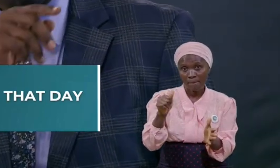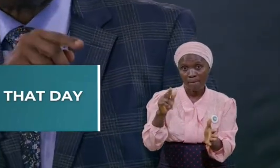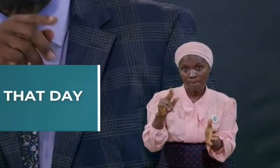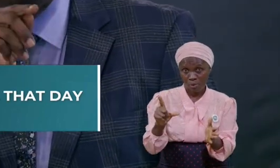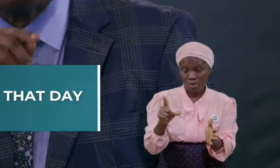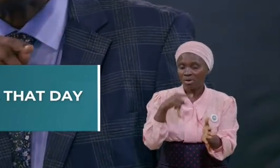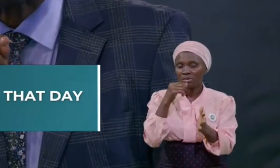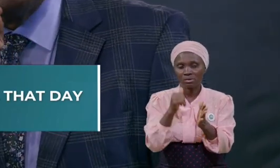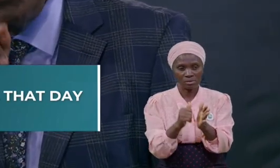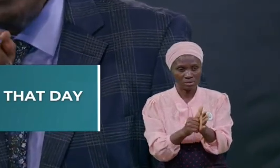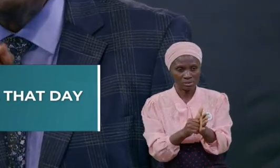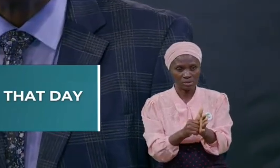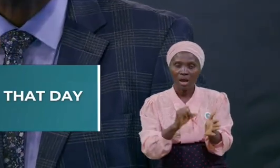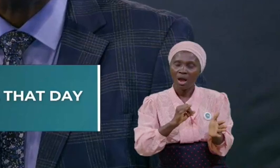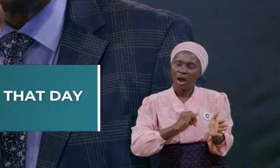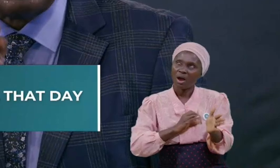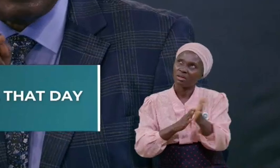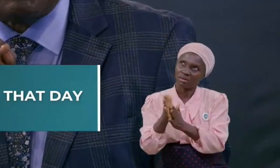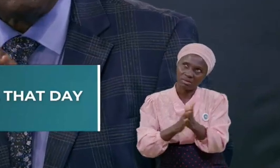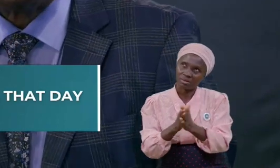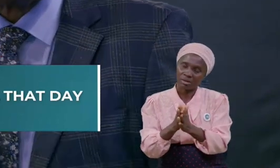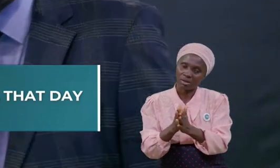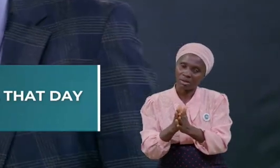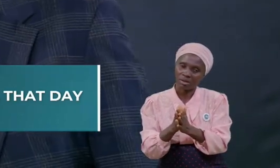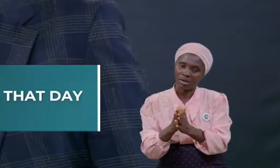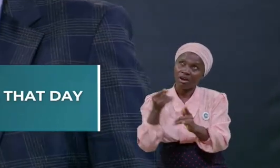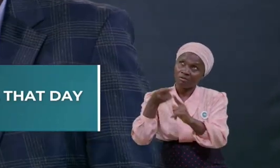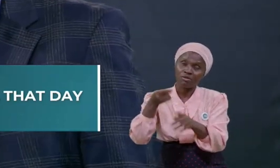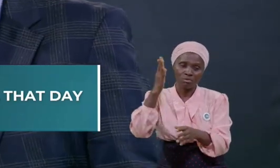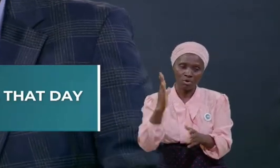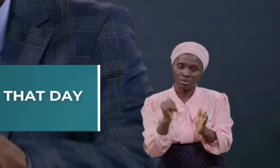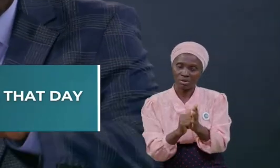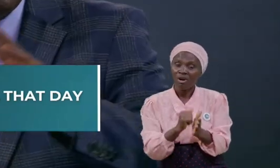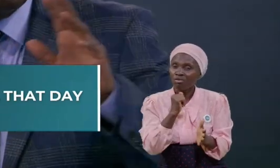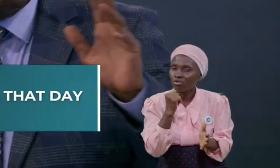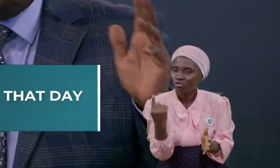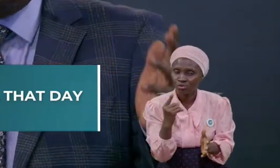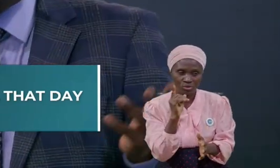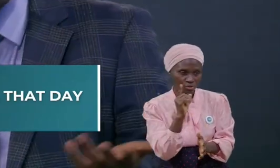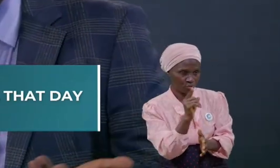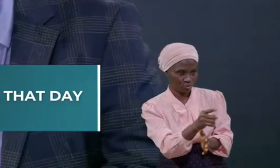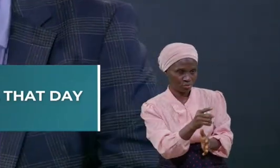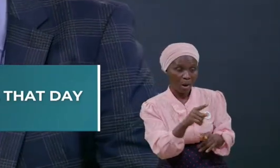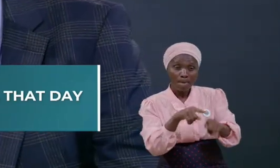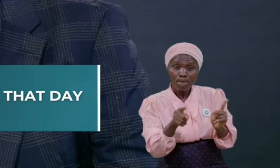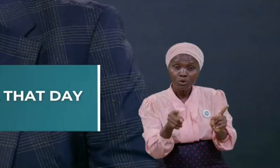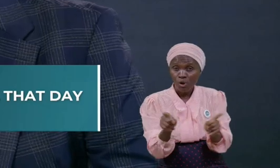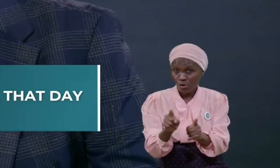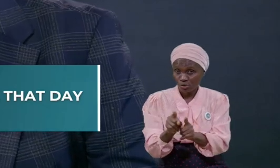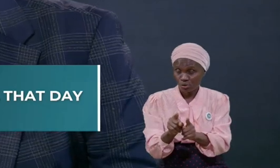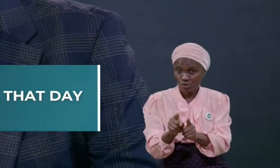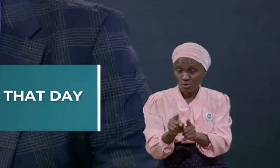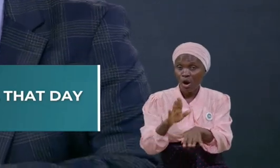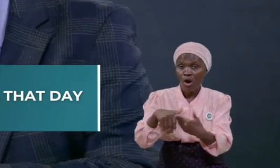Plaise à Dieu que non seulement toi, mais encore tous ceux qui